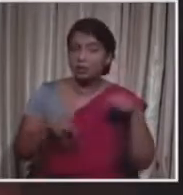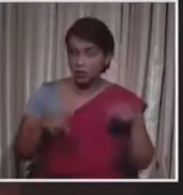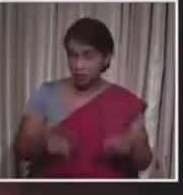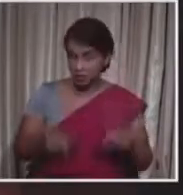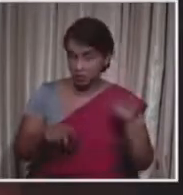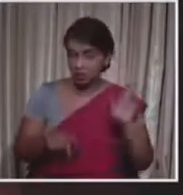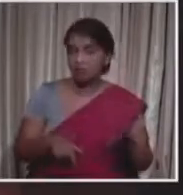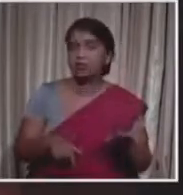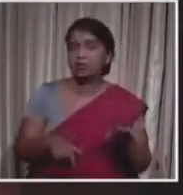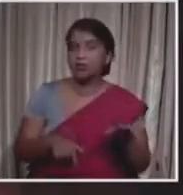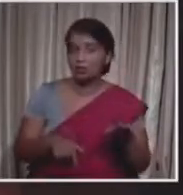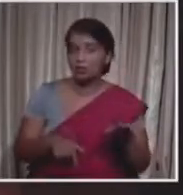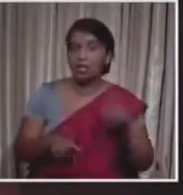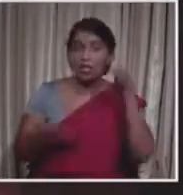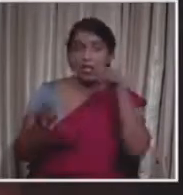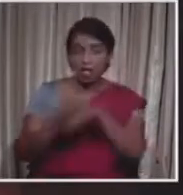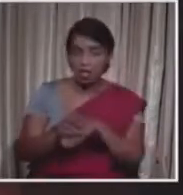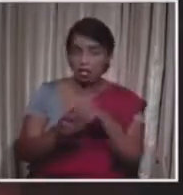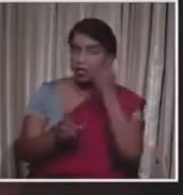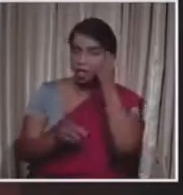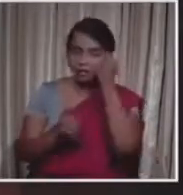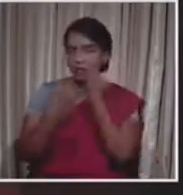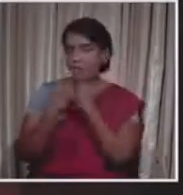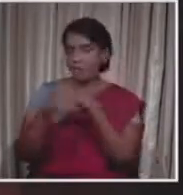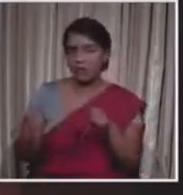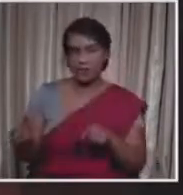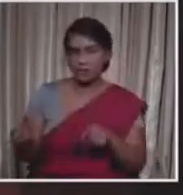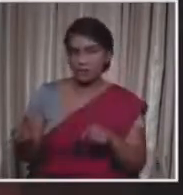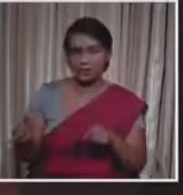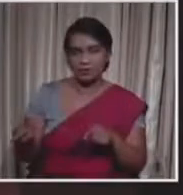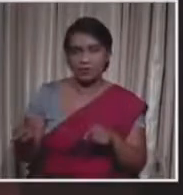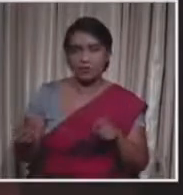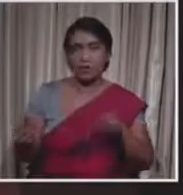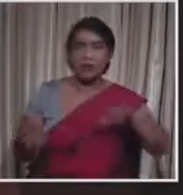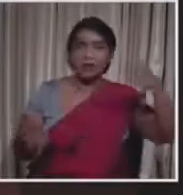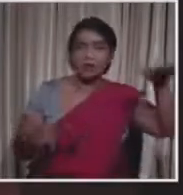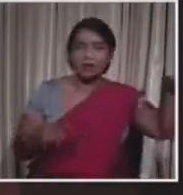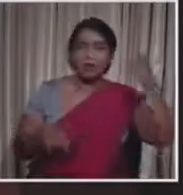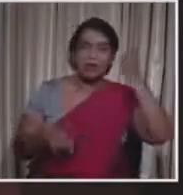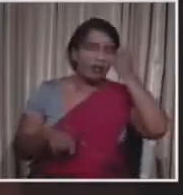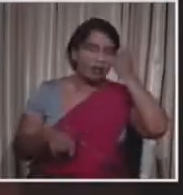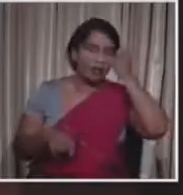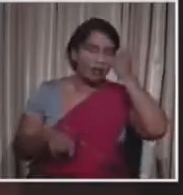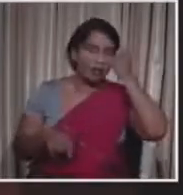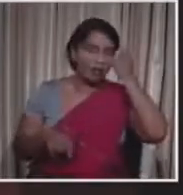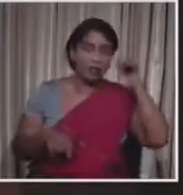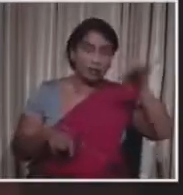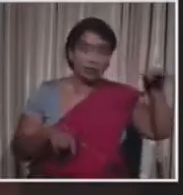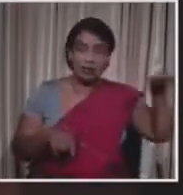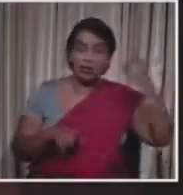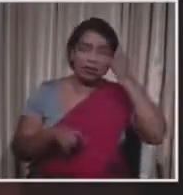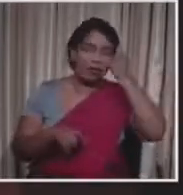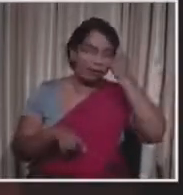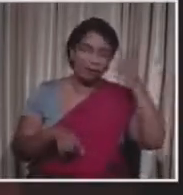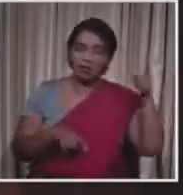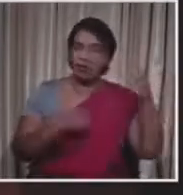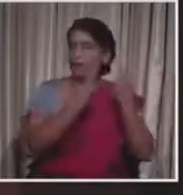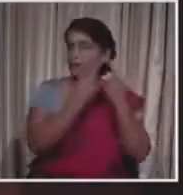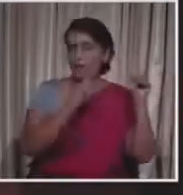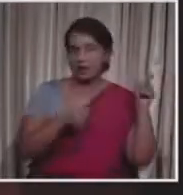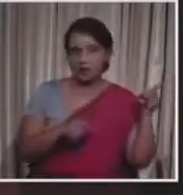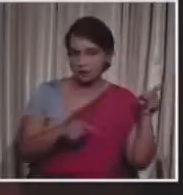තියෙන්නේ ඇතුලේ මතය එකක්. මහ පොළොවේ මතය මහ පොළොවේ යථාර්ථය තවත්